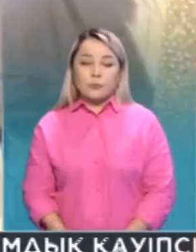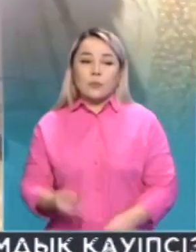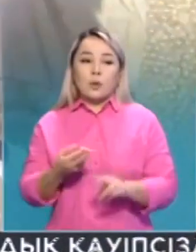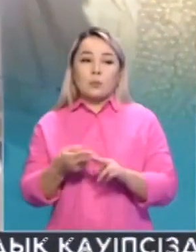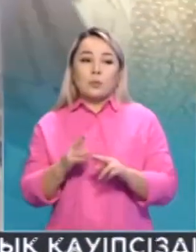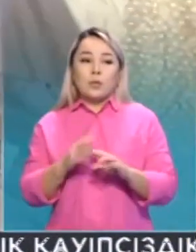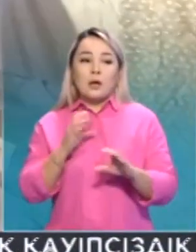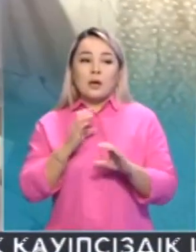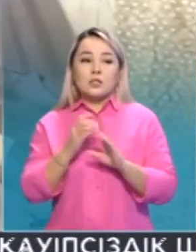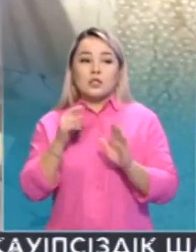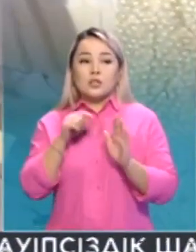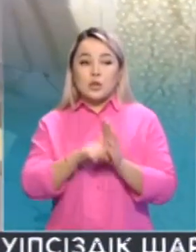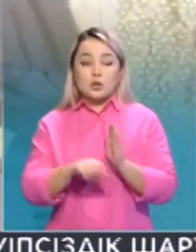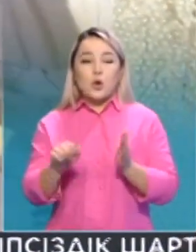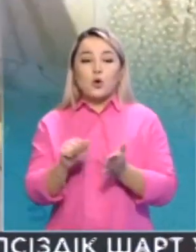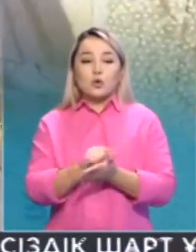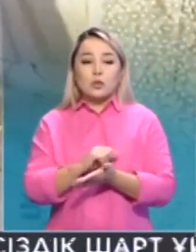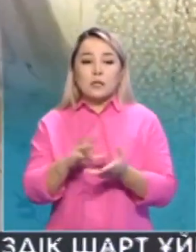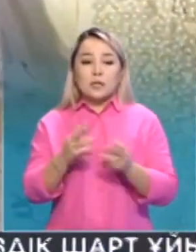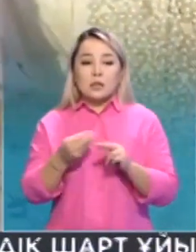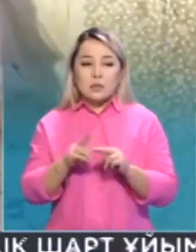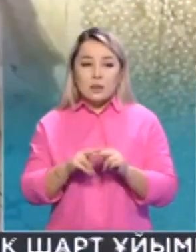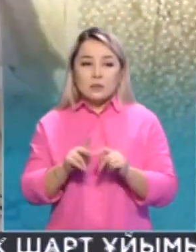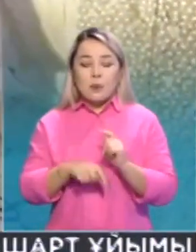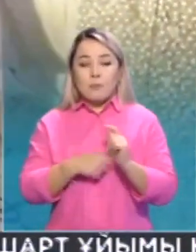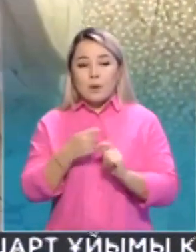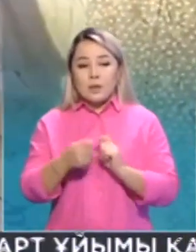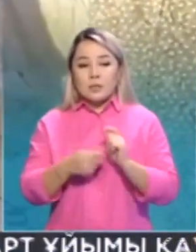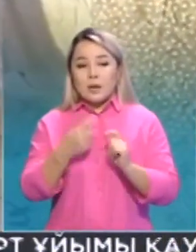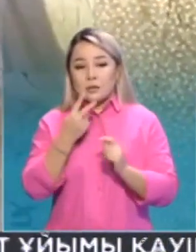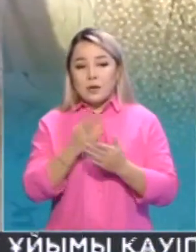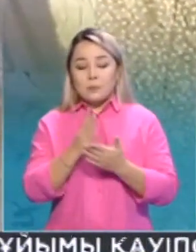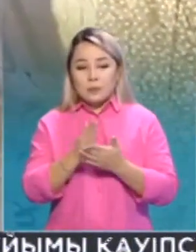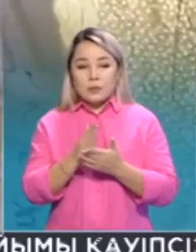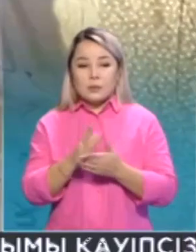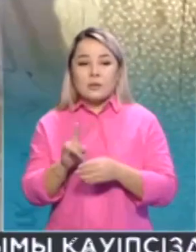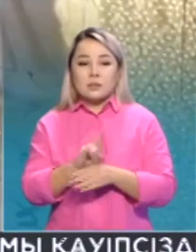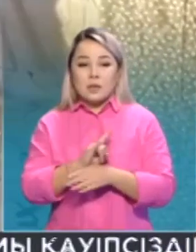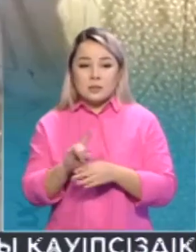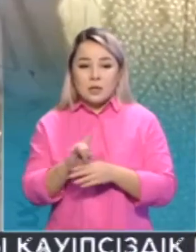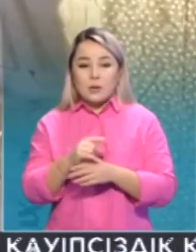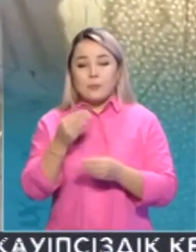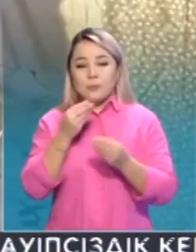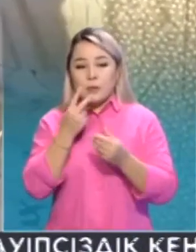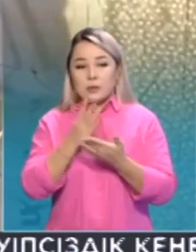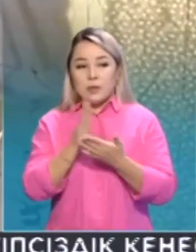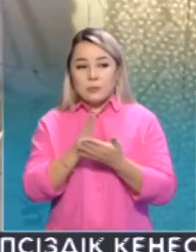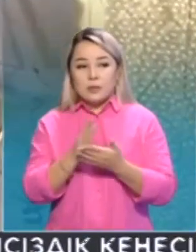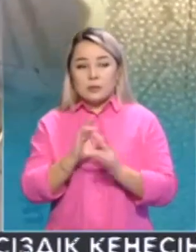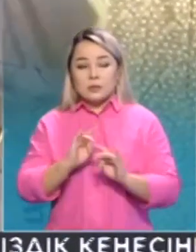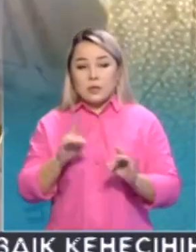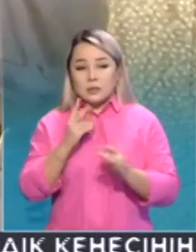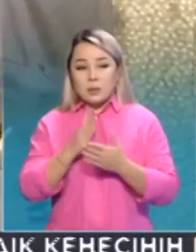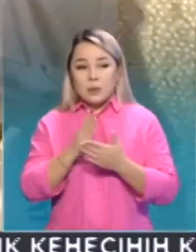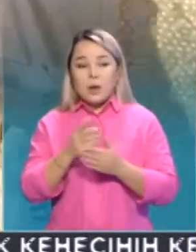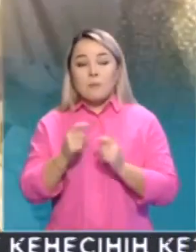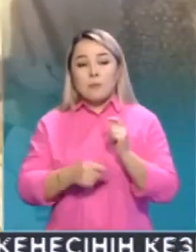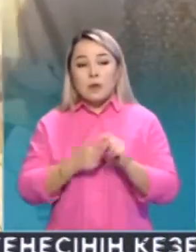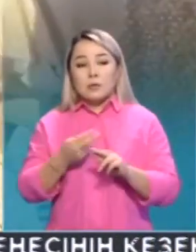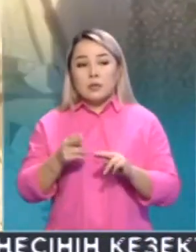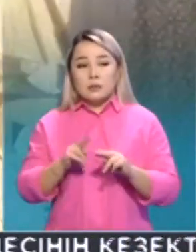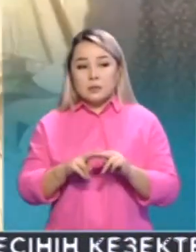контейнердегі ресми құжаттарда мата деп көрсетілген, жалған құжат, жалған түрде мәлімделген. Ал мата дегеніңіз